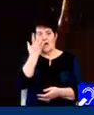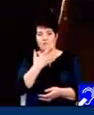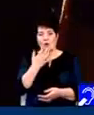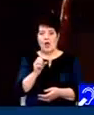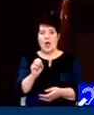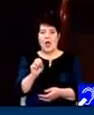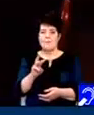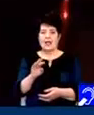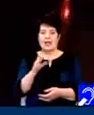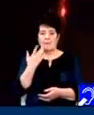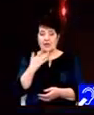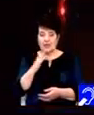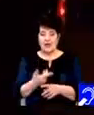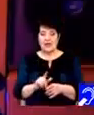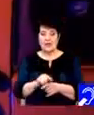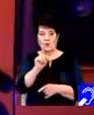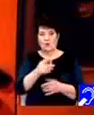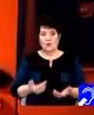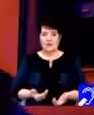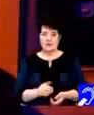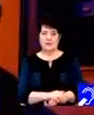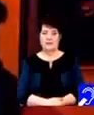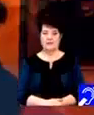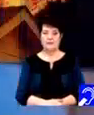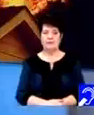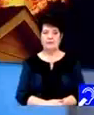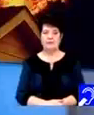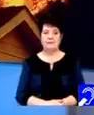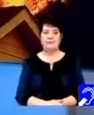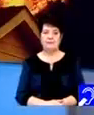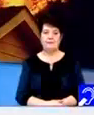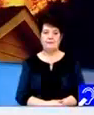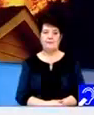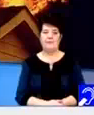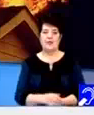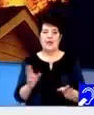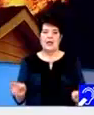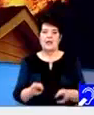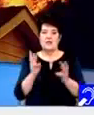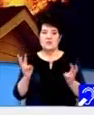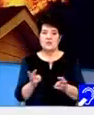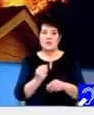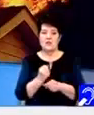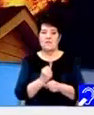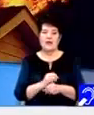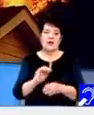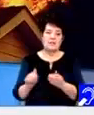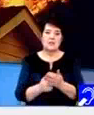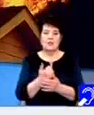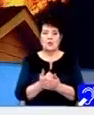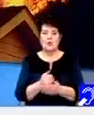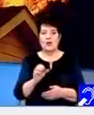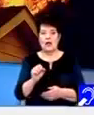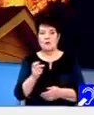hispanici. Incendiile de vegetație fac din nou ravagii în